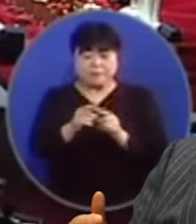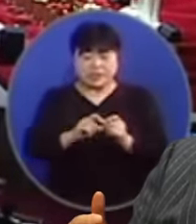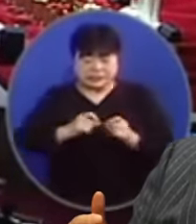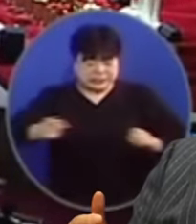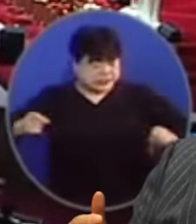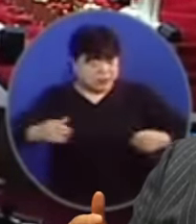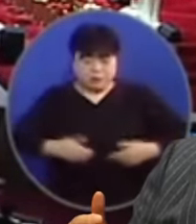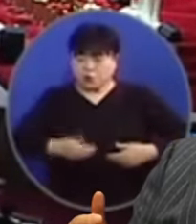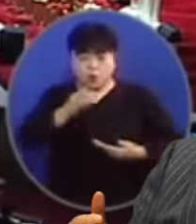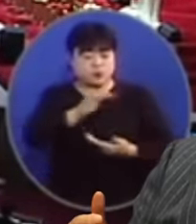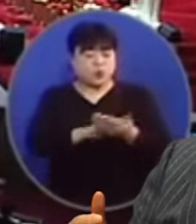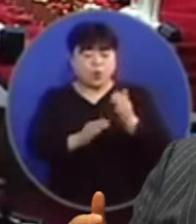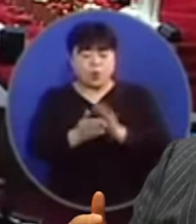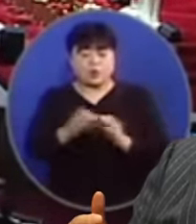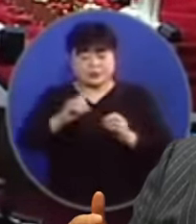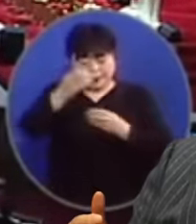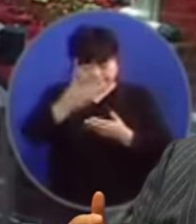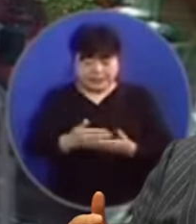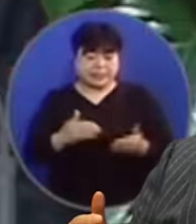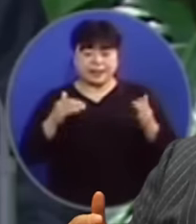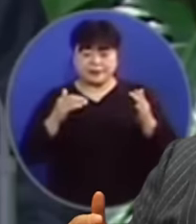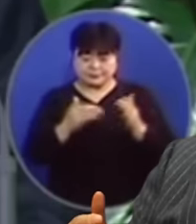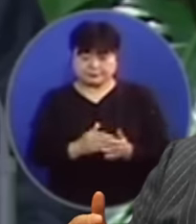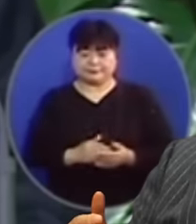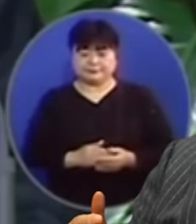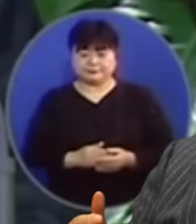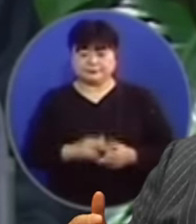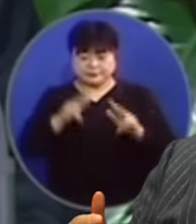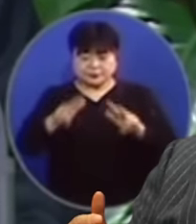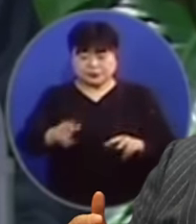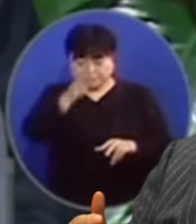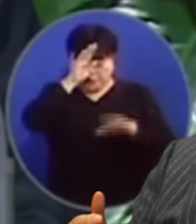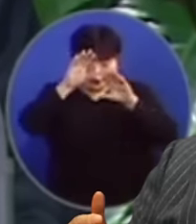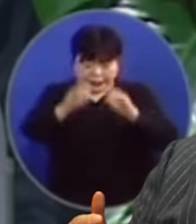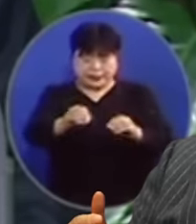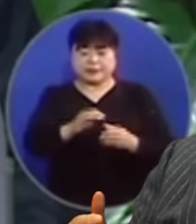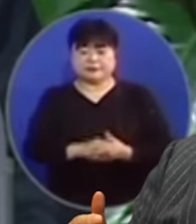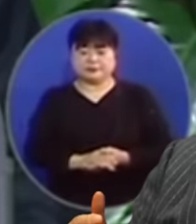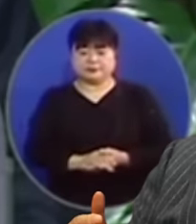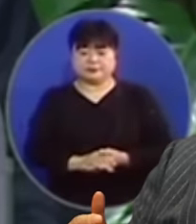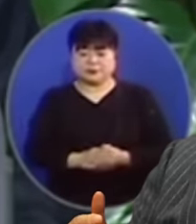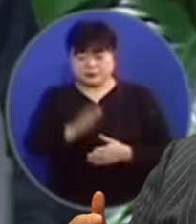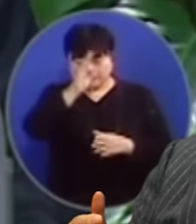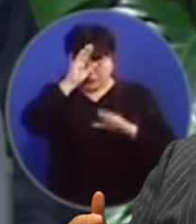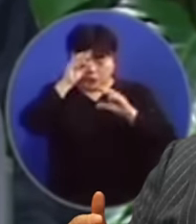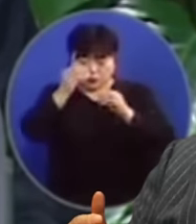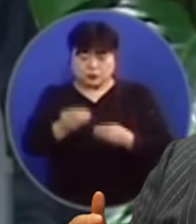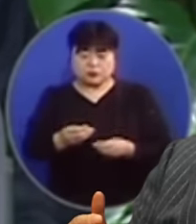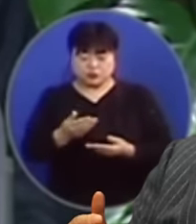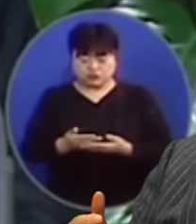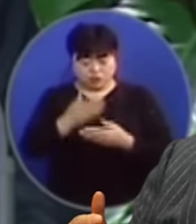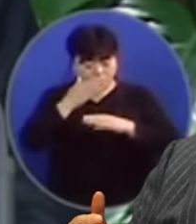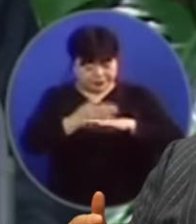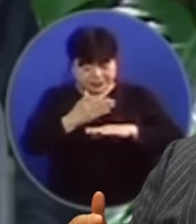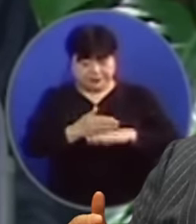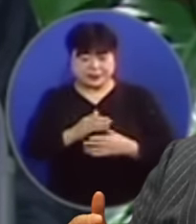필요가 없습니다. 응답받았다. 낳았다. 낳게 해주셔서 감사합니다.